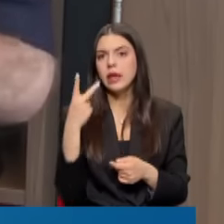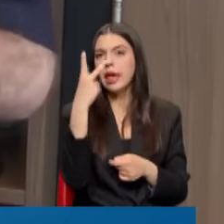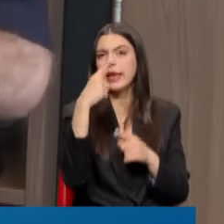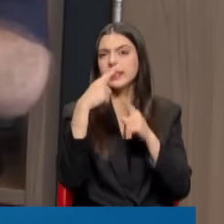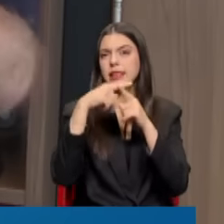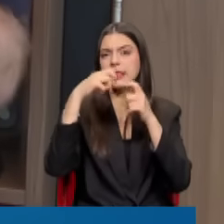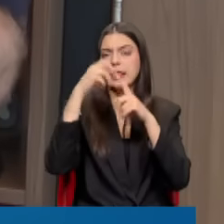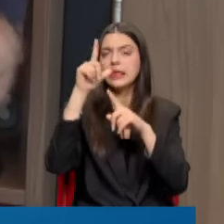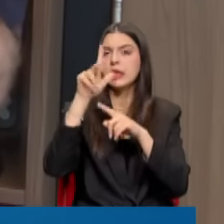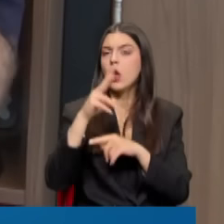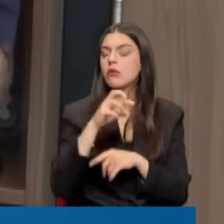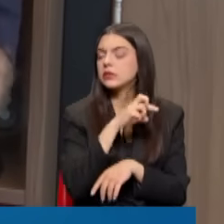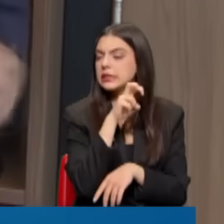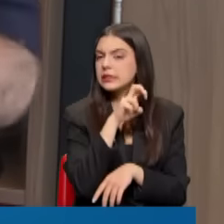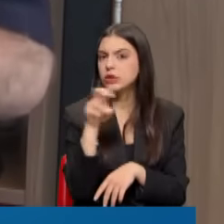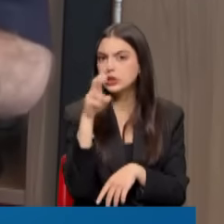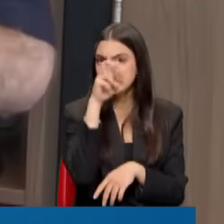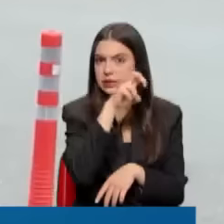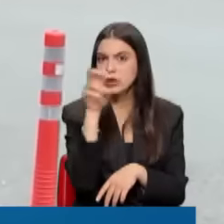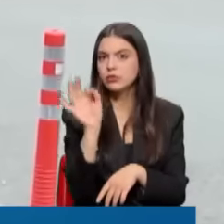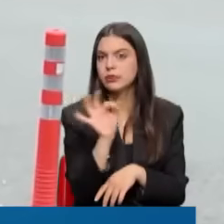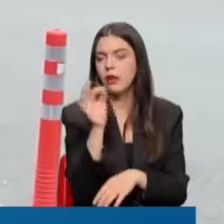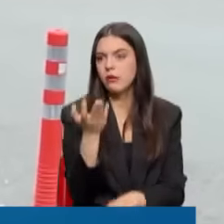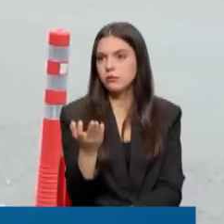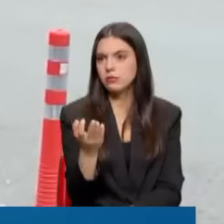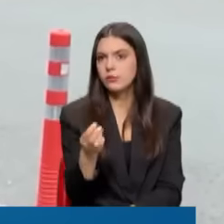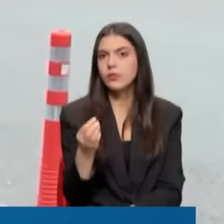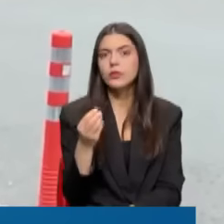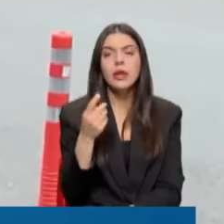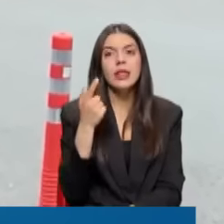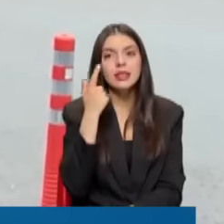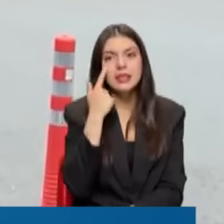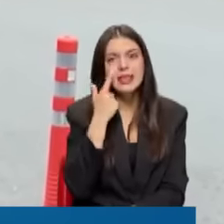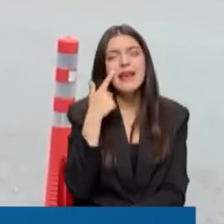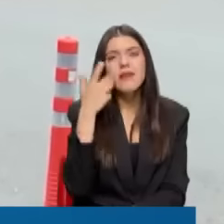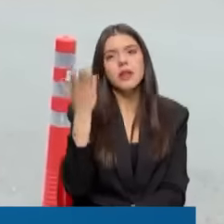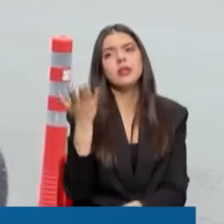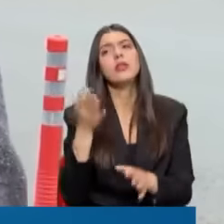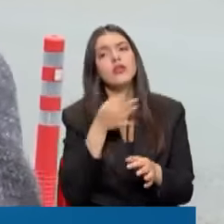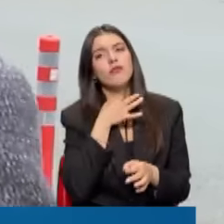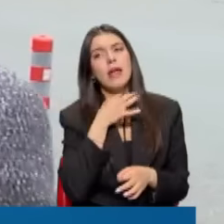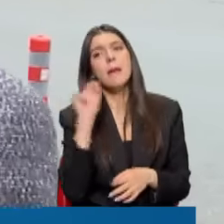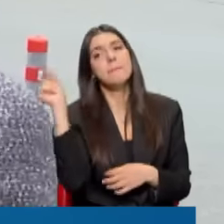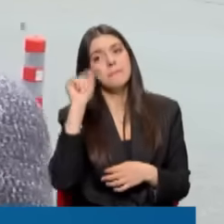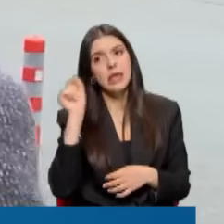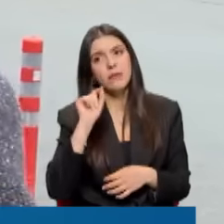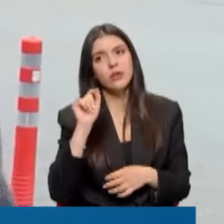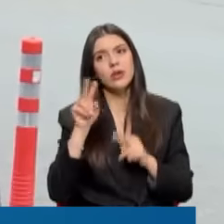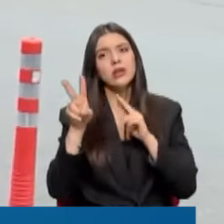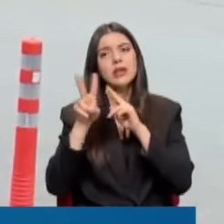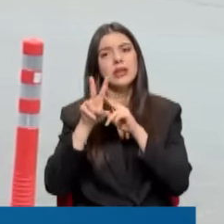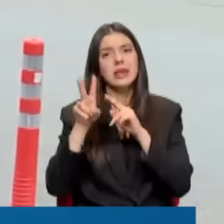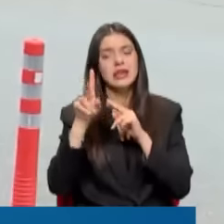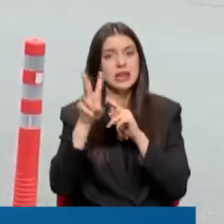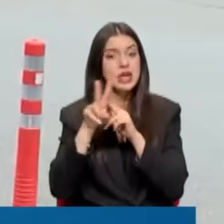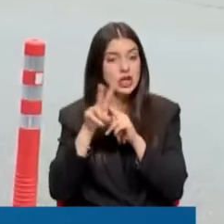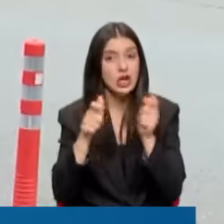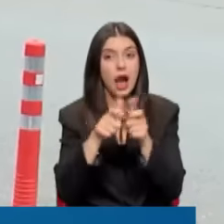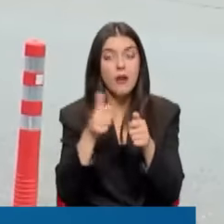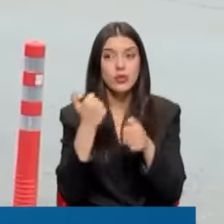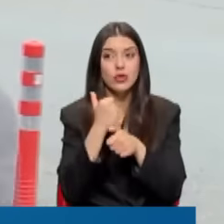800 milyar ya bu Bunun neresini kapatacak hükümet de Allah aşkına memurun kamu görevlisinin servisiyle tasarruf mu yapacak